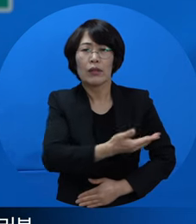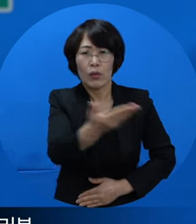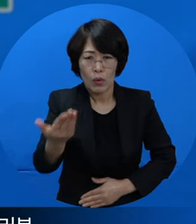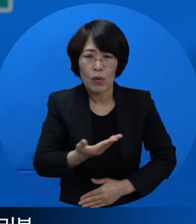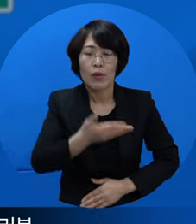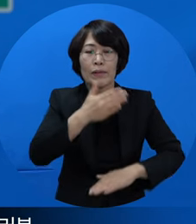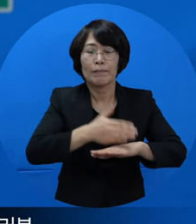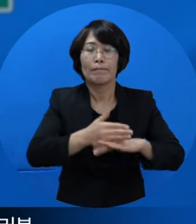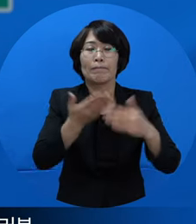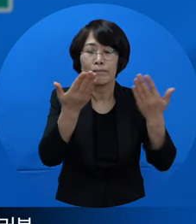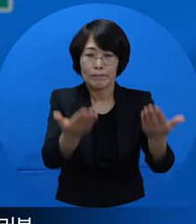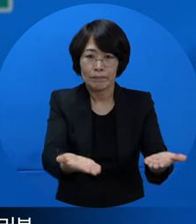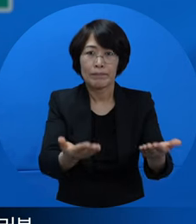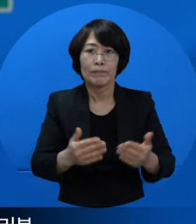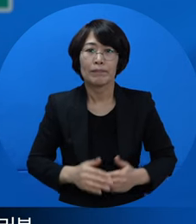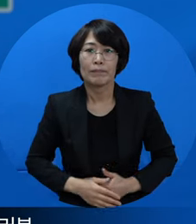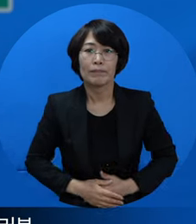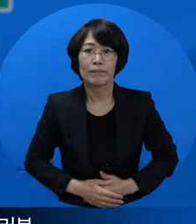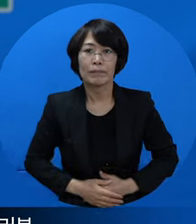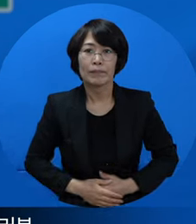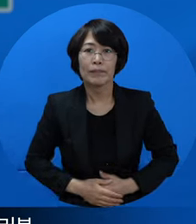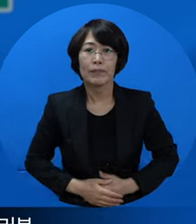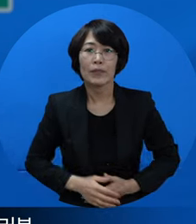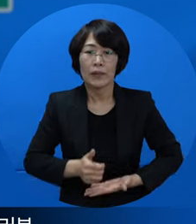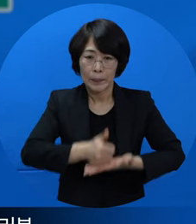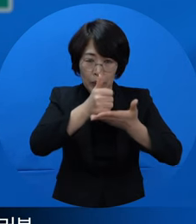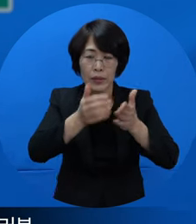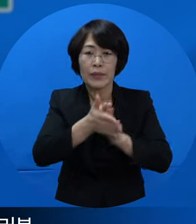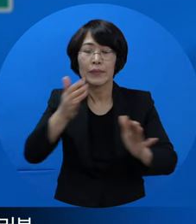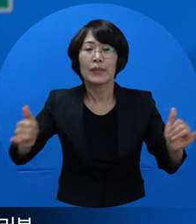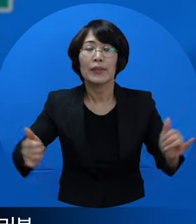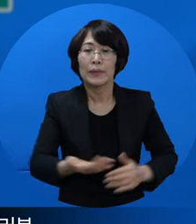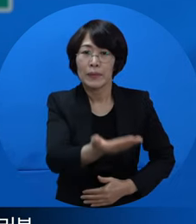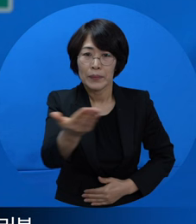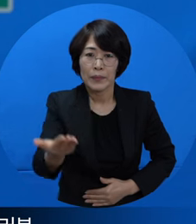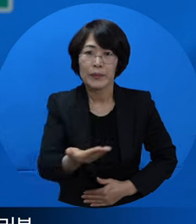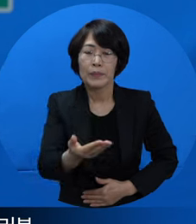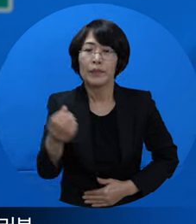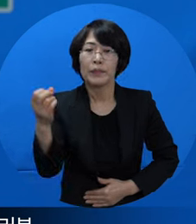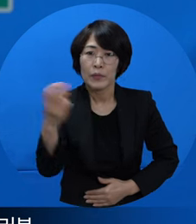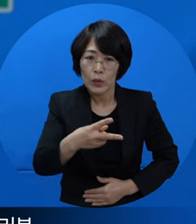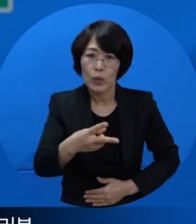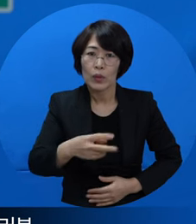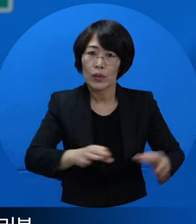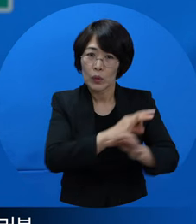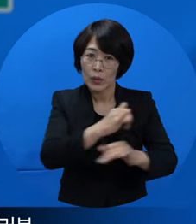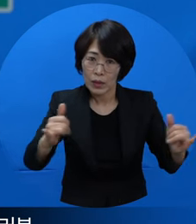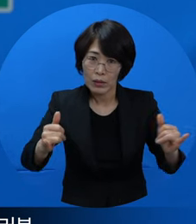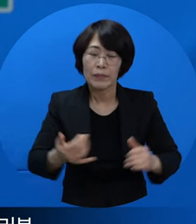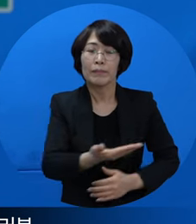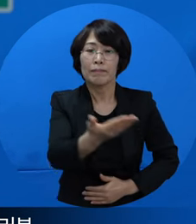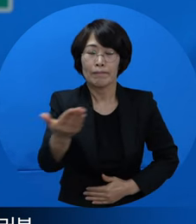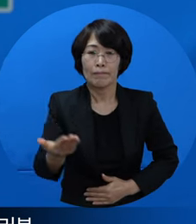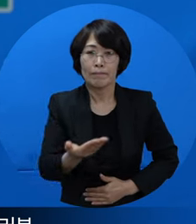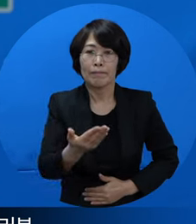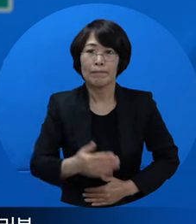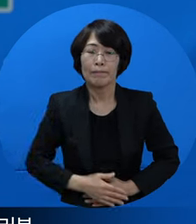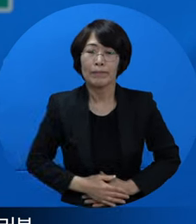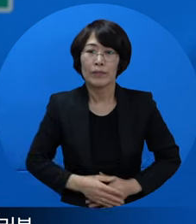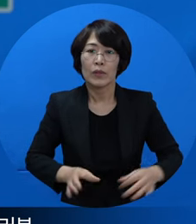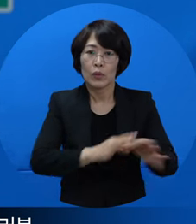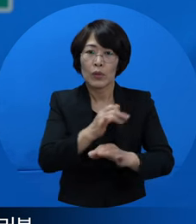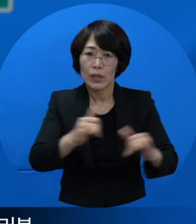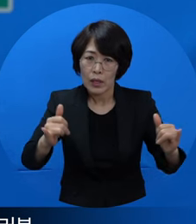깊은 감사의 말씀을 드립니다 존경하는 시민 여러분 그리고 서상 곡인 여러분